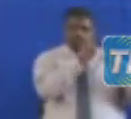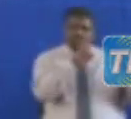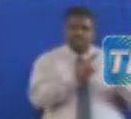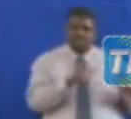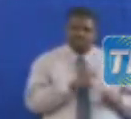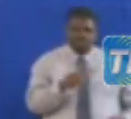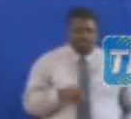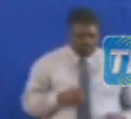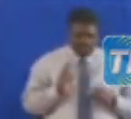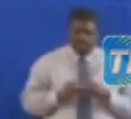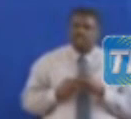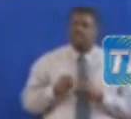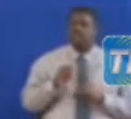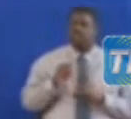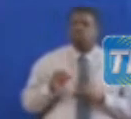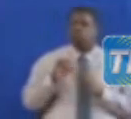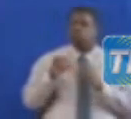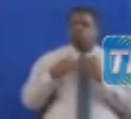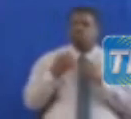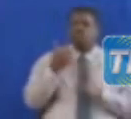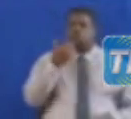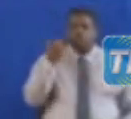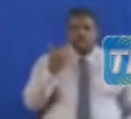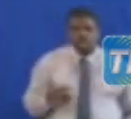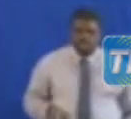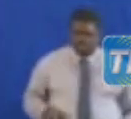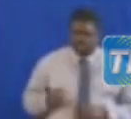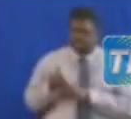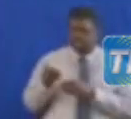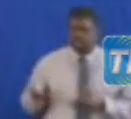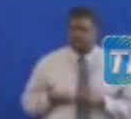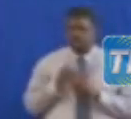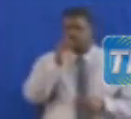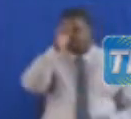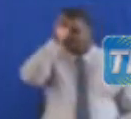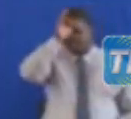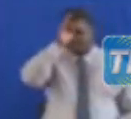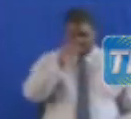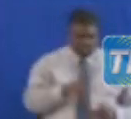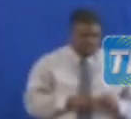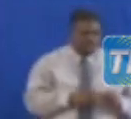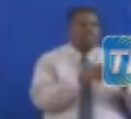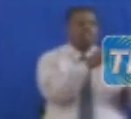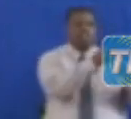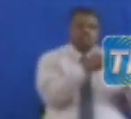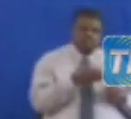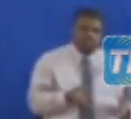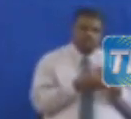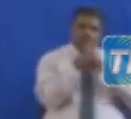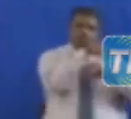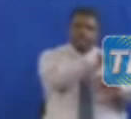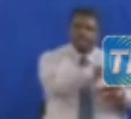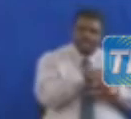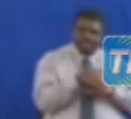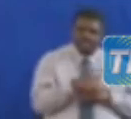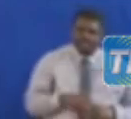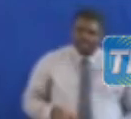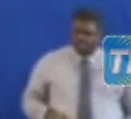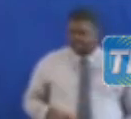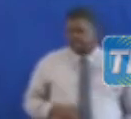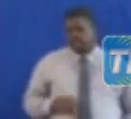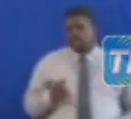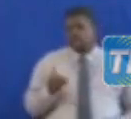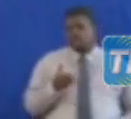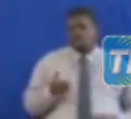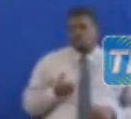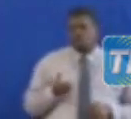Kimataifa Japan JICA, Jumuiya ya Ulaya, Shirika la Maendeleo ya Ufaransa, Shirika la Maendeleo ya Uingereza, Commonwealth